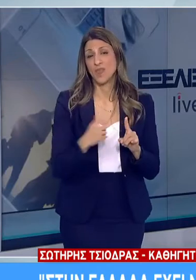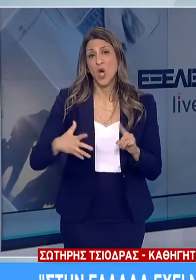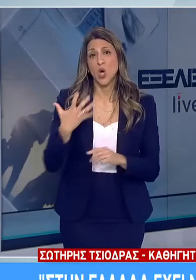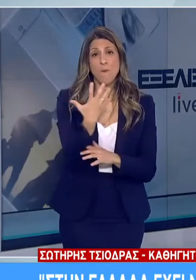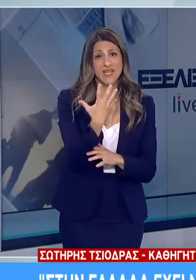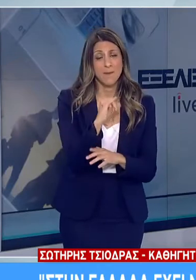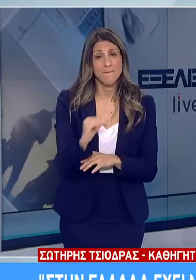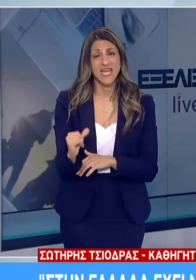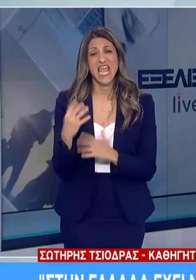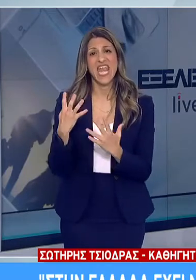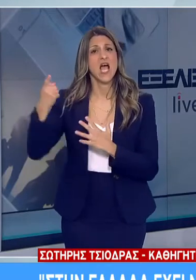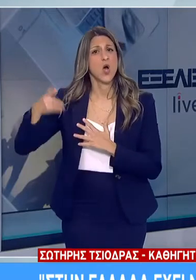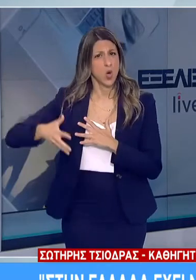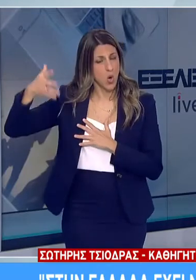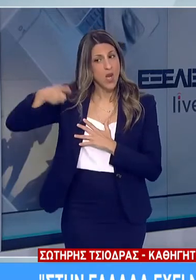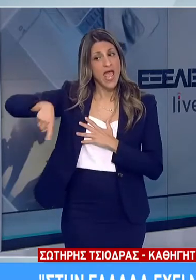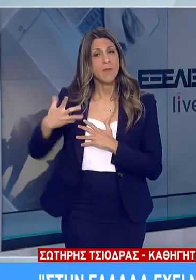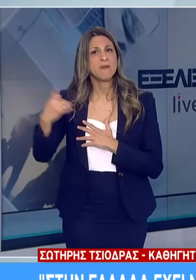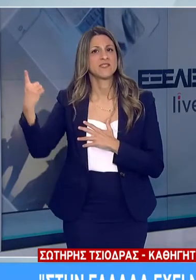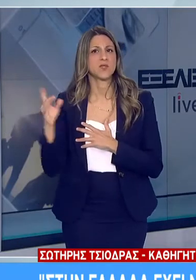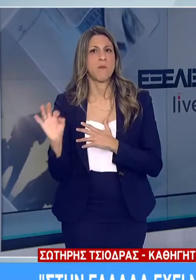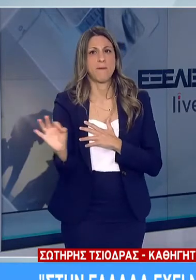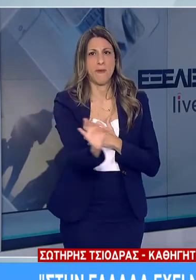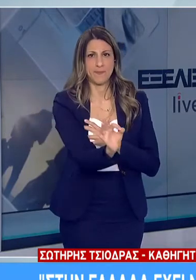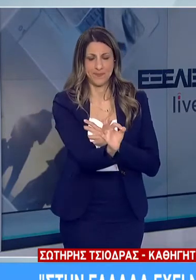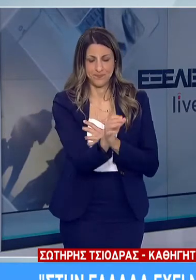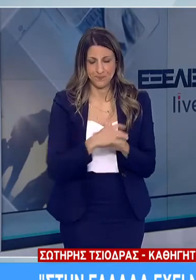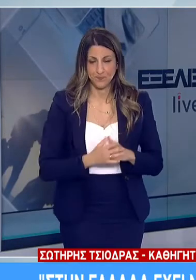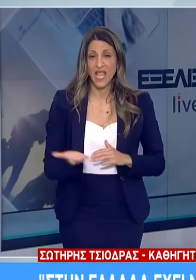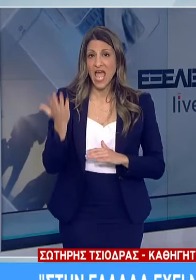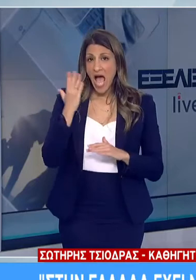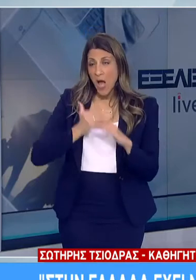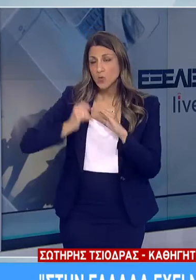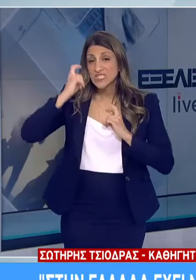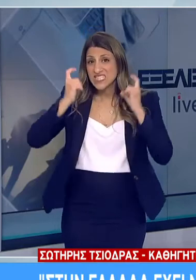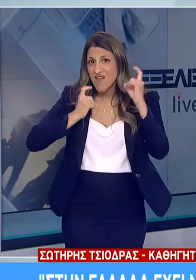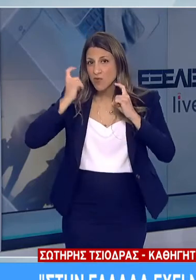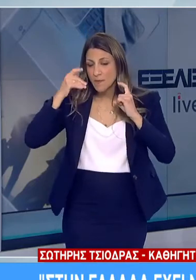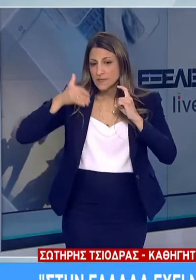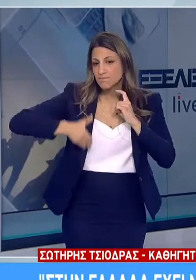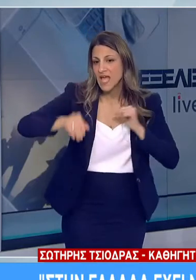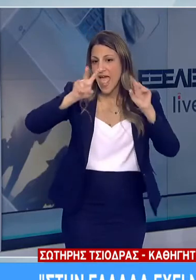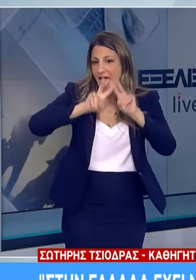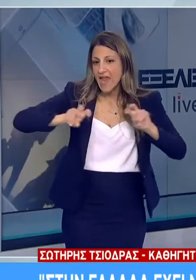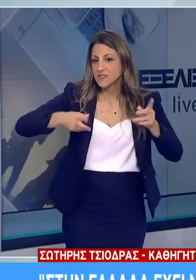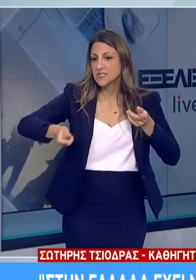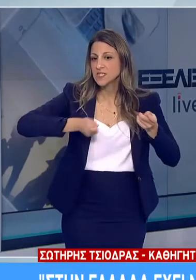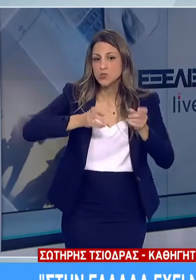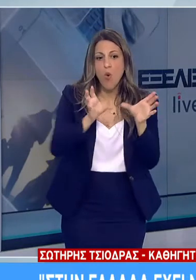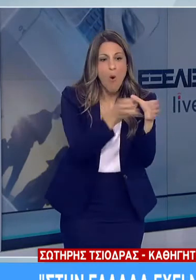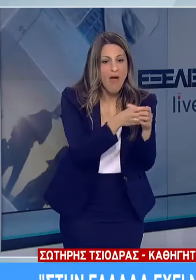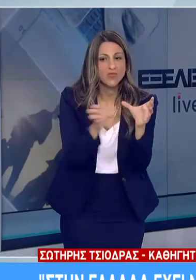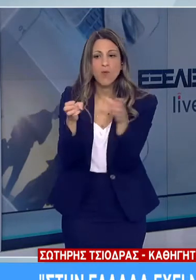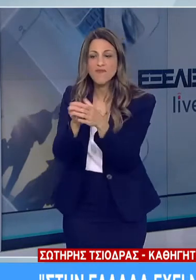ετών μόλις το 3%. Στο μέλλον σκεφτόμαστε και ειδικές κατηγορίες πληθυσμού που θα θέλαμε να δούμε την εξάπλωση της νόσου με τις